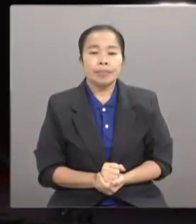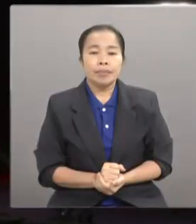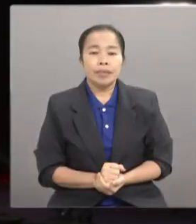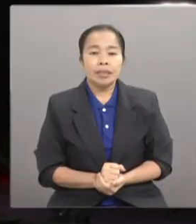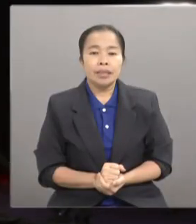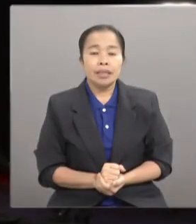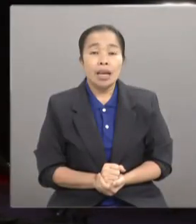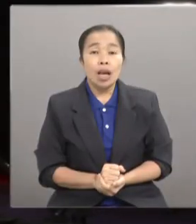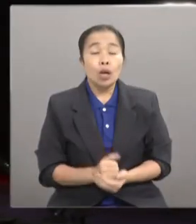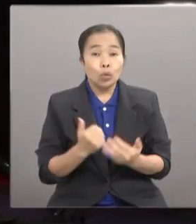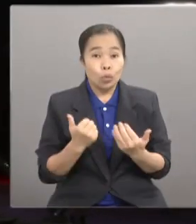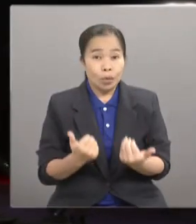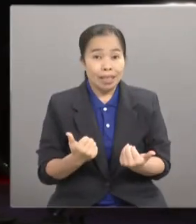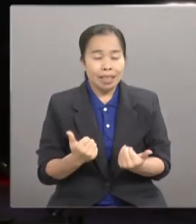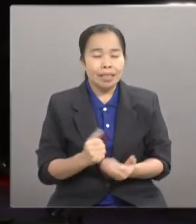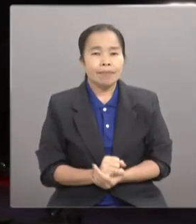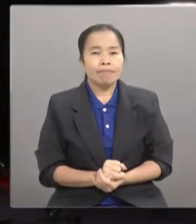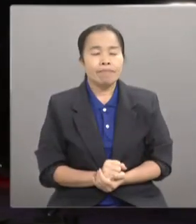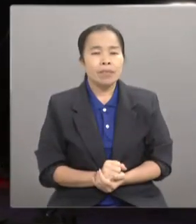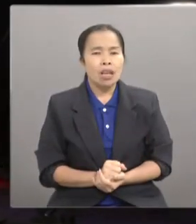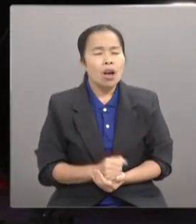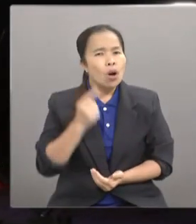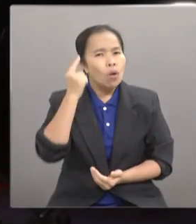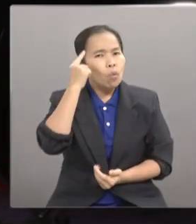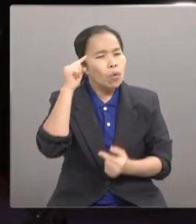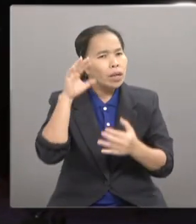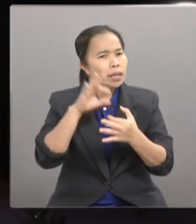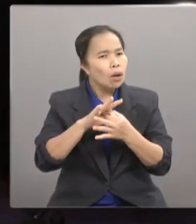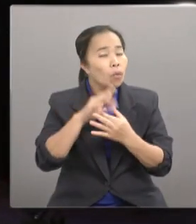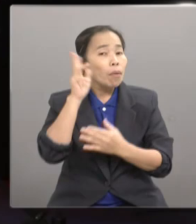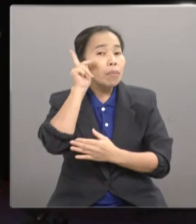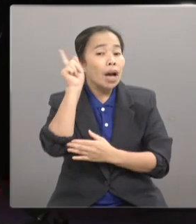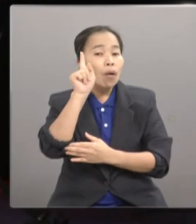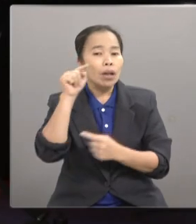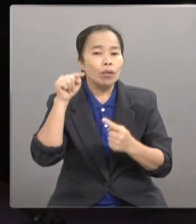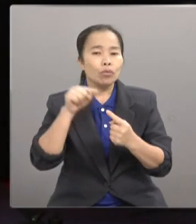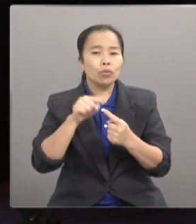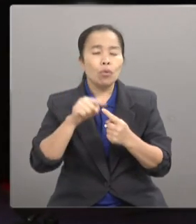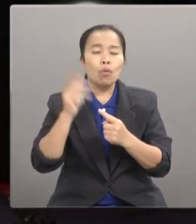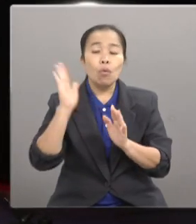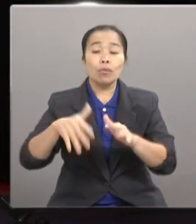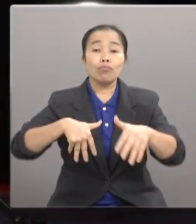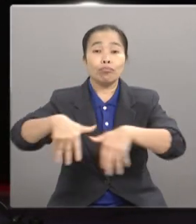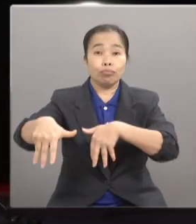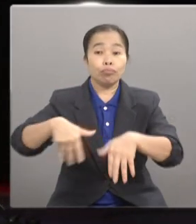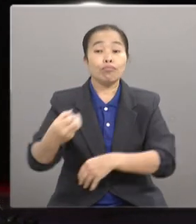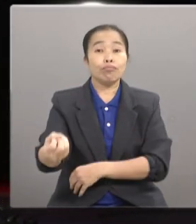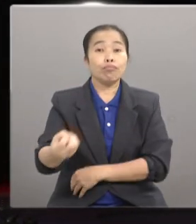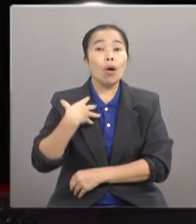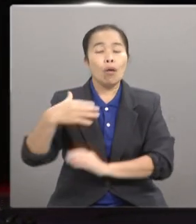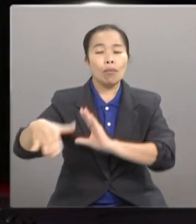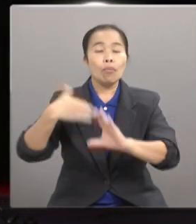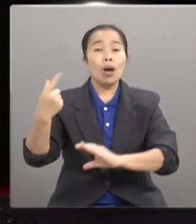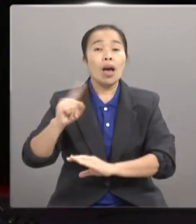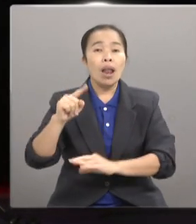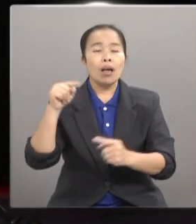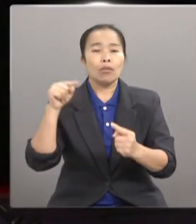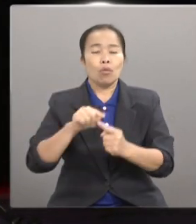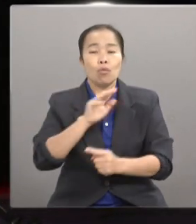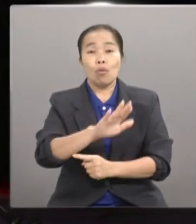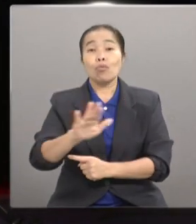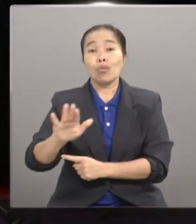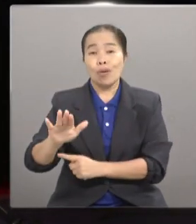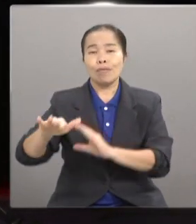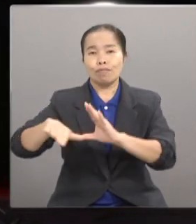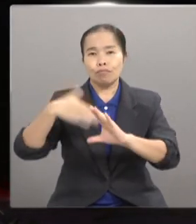สำหรนี้ผมก็จะชมชมไปรู้เทาทันสื่อกัต่อก็เป็เรนเรีนที่ส่มาจากคณผชมโดยเรนเรยนนี้ส่มาจากแนข่าว